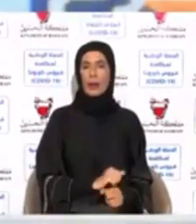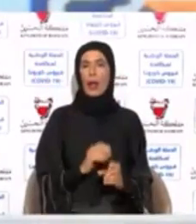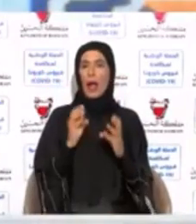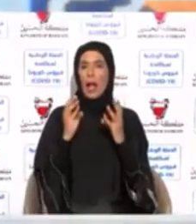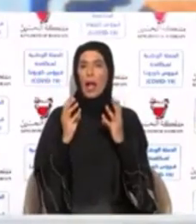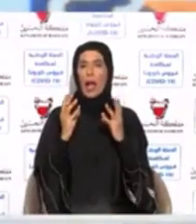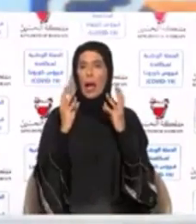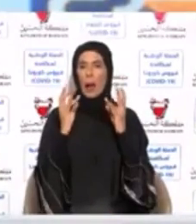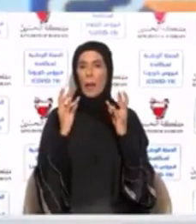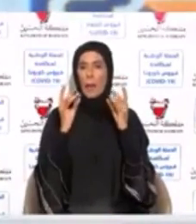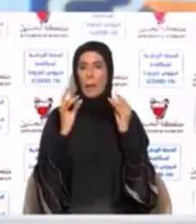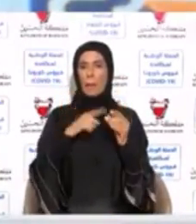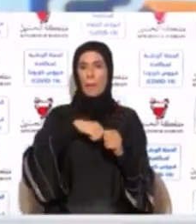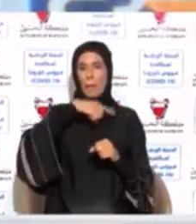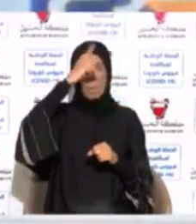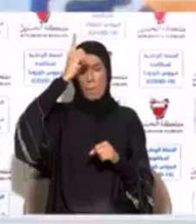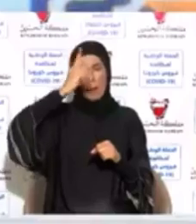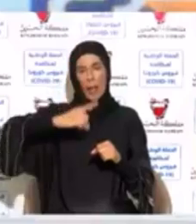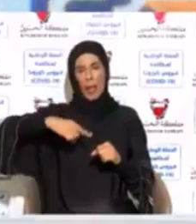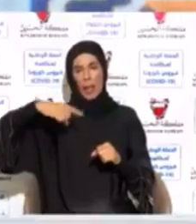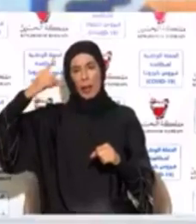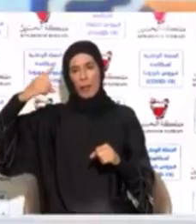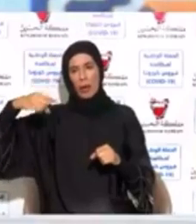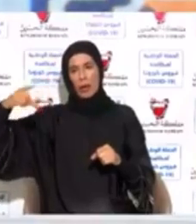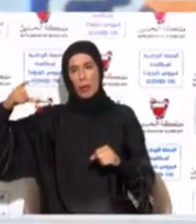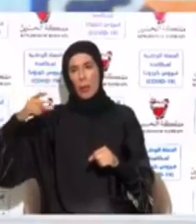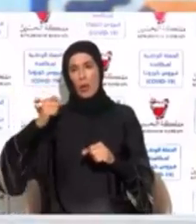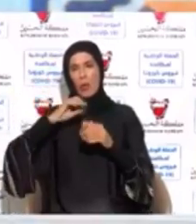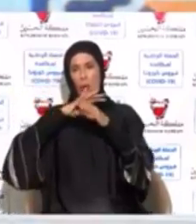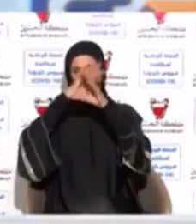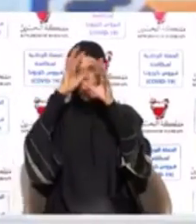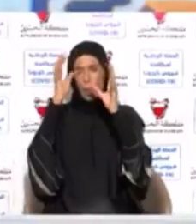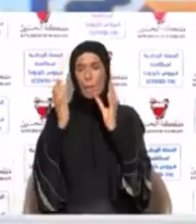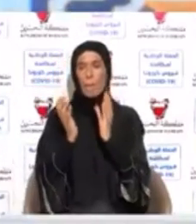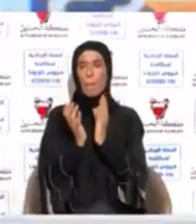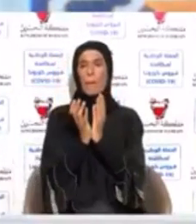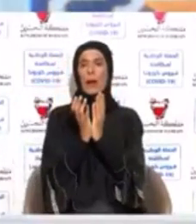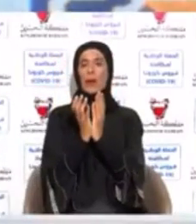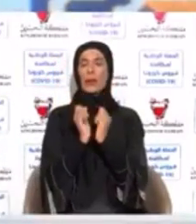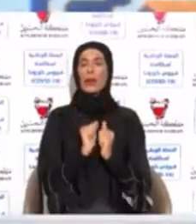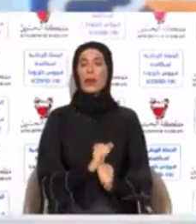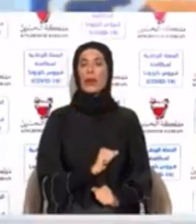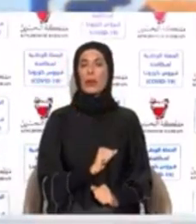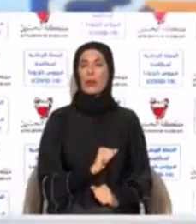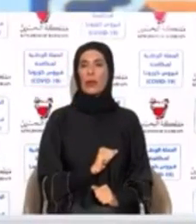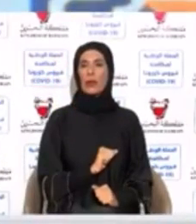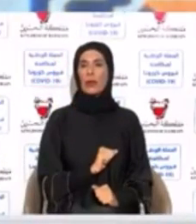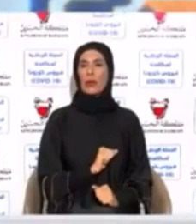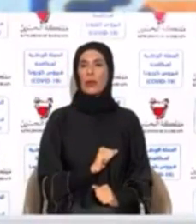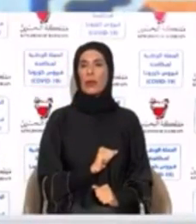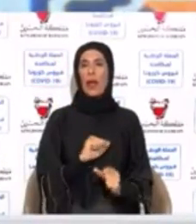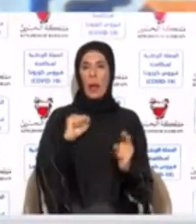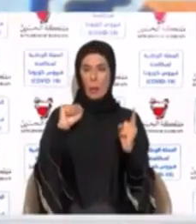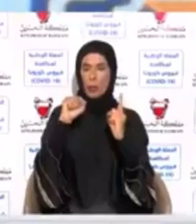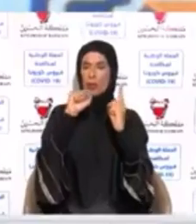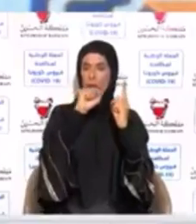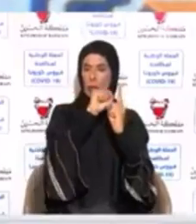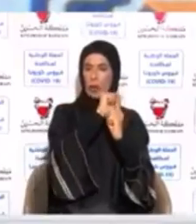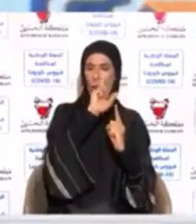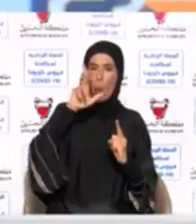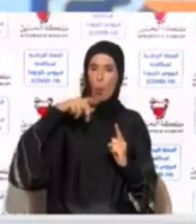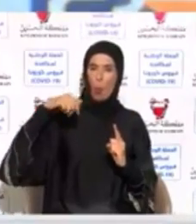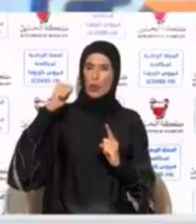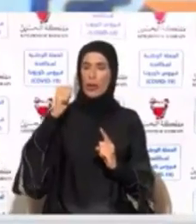الأرقام والإحصائيات والتكلفة الحقيقية وقيمتها أعتقد المتخصصين في